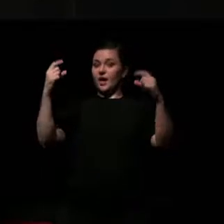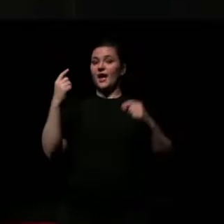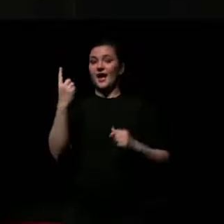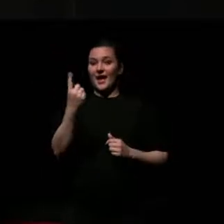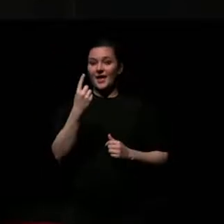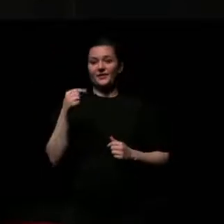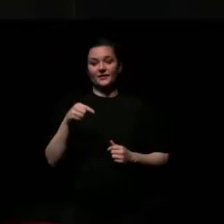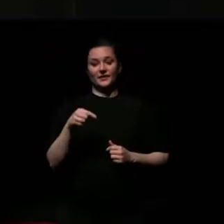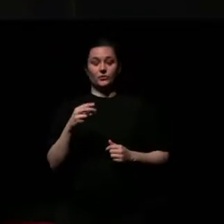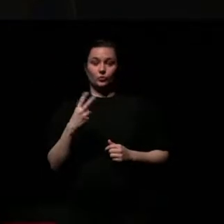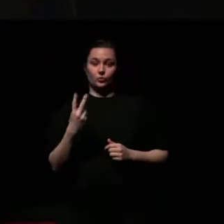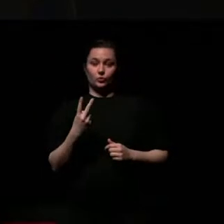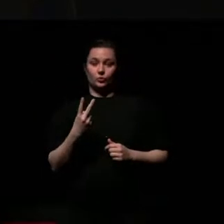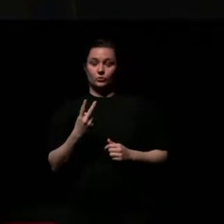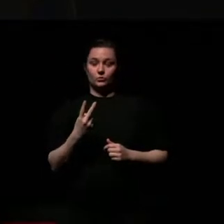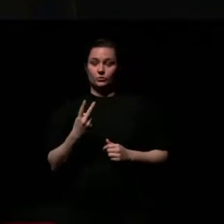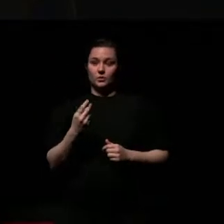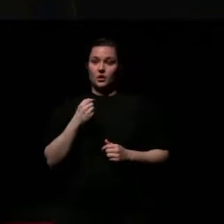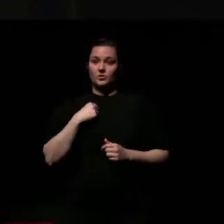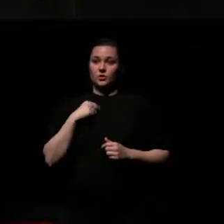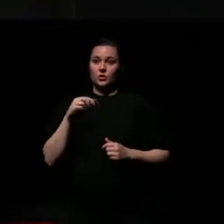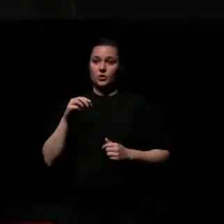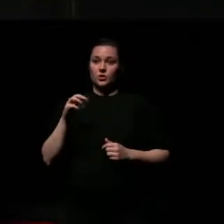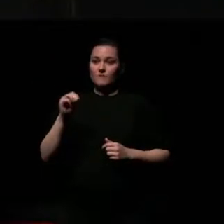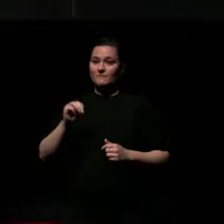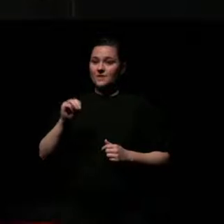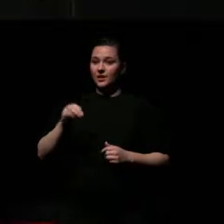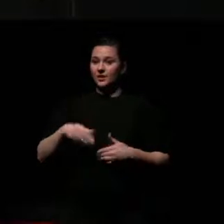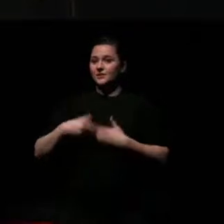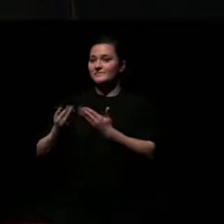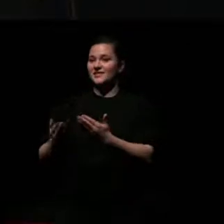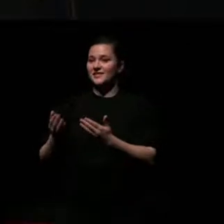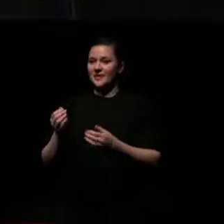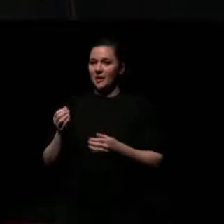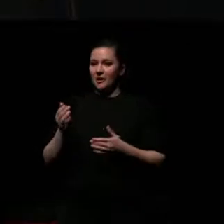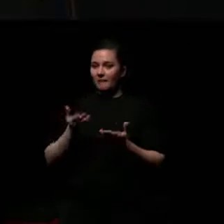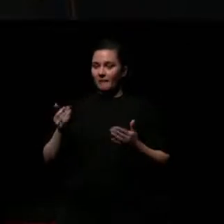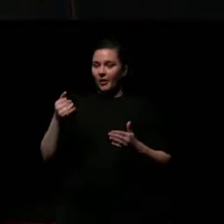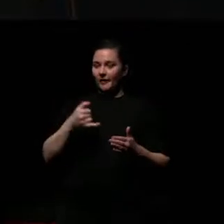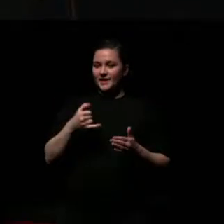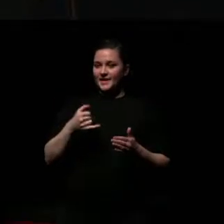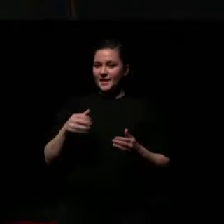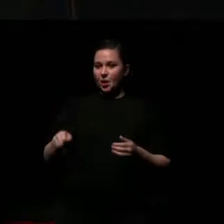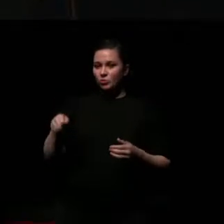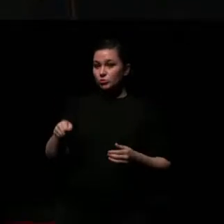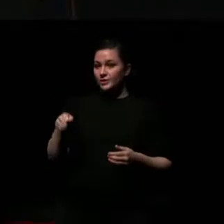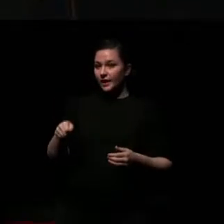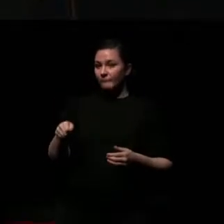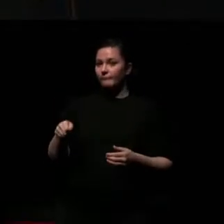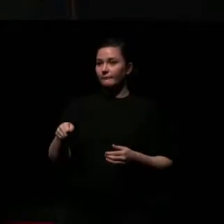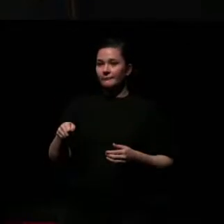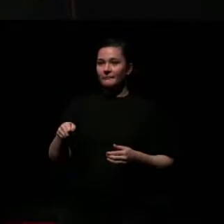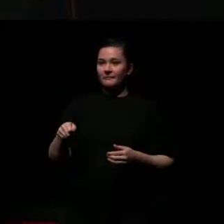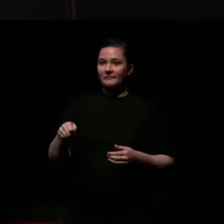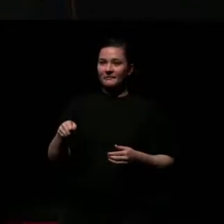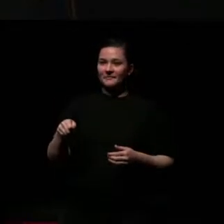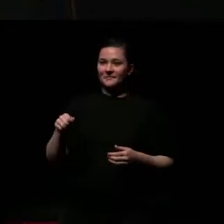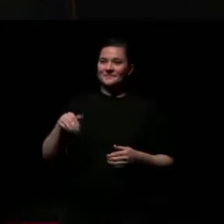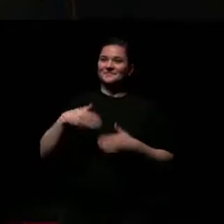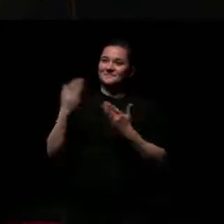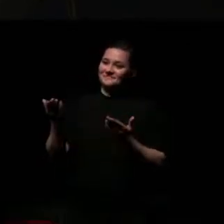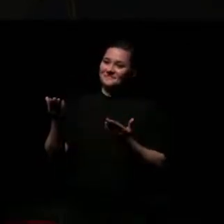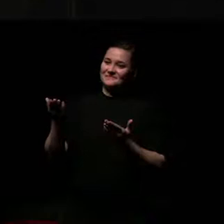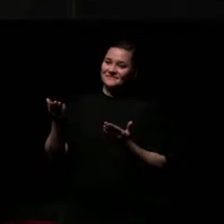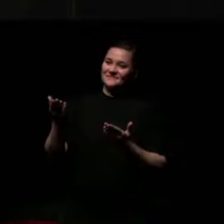Så Mikael, du kan kanskje vise frem hva du har i posen. Så jeg såpass harrig at jeg skaffet en sånn...